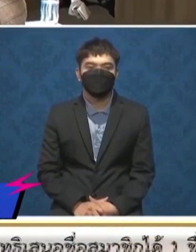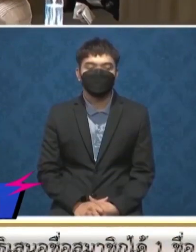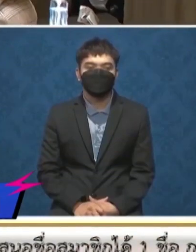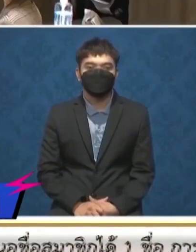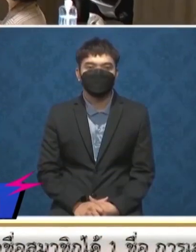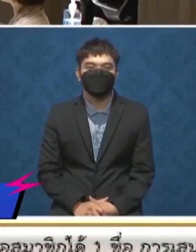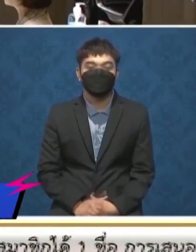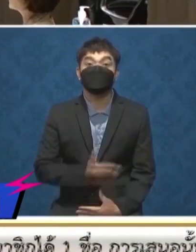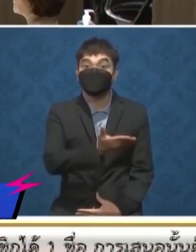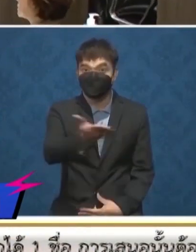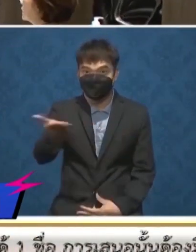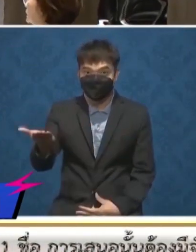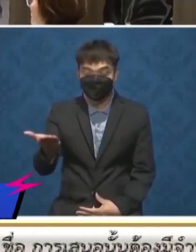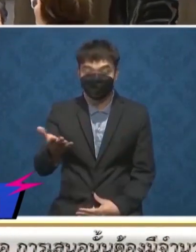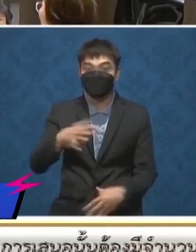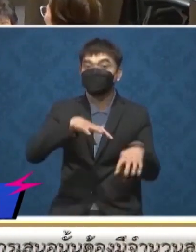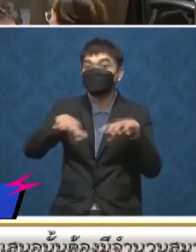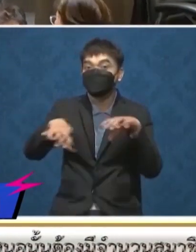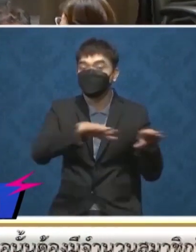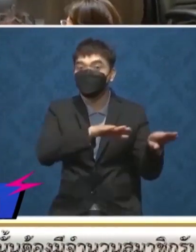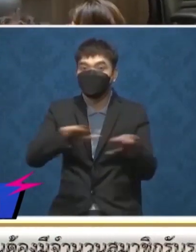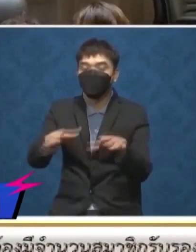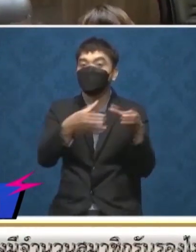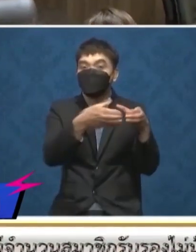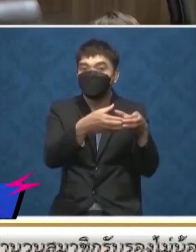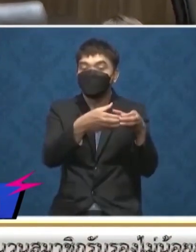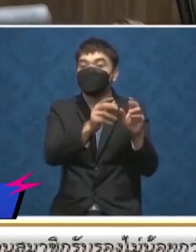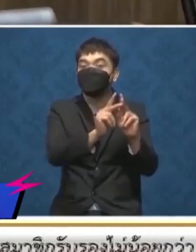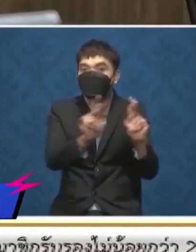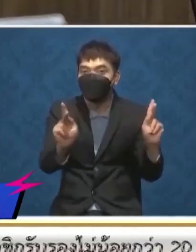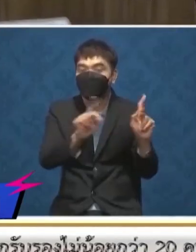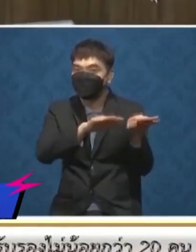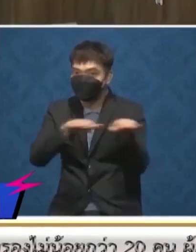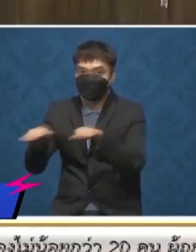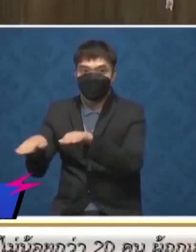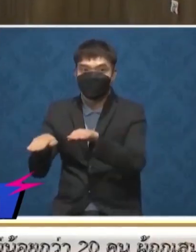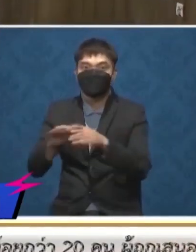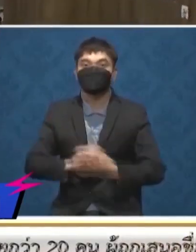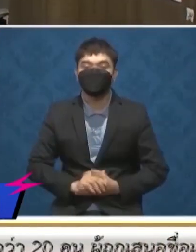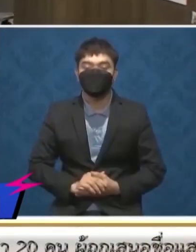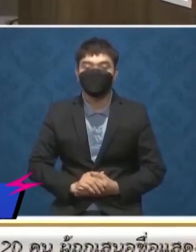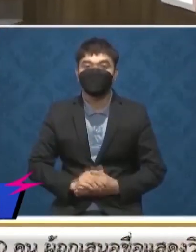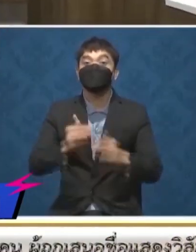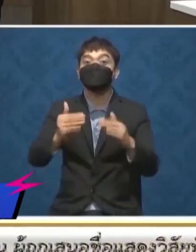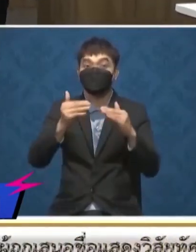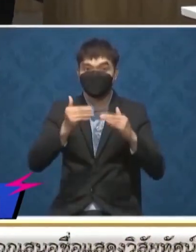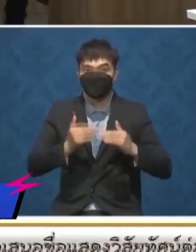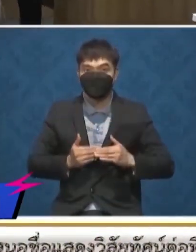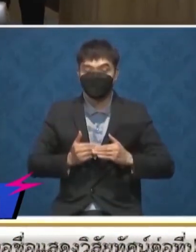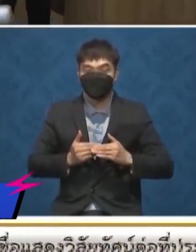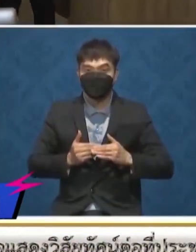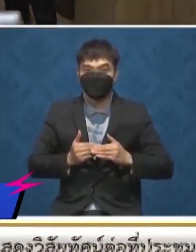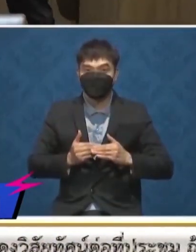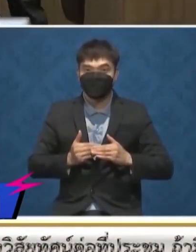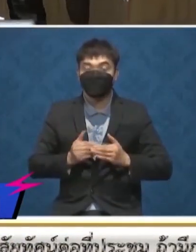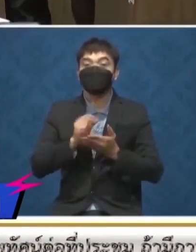ไปแข่งขันที่ประเทศกัมพูชานะครับกลับมาบ้านเราแล้วครับท่านก็บอกเหมือนกันนะครับบอกว่าเรื่องของจะไปจัดตั้งรัฐบาลแข่งอะไรนั้นเหรอบ